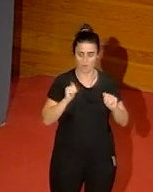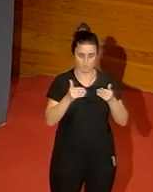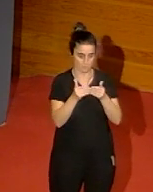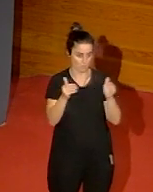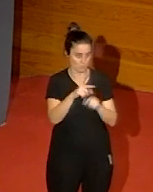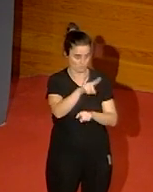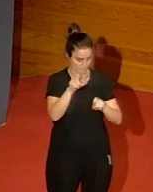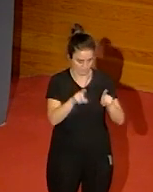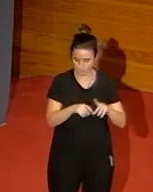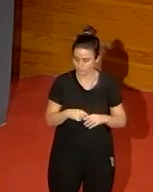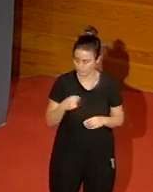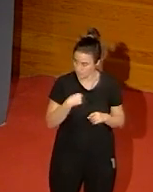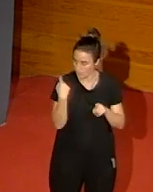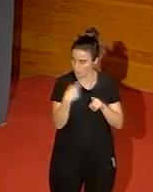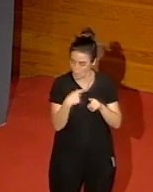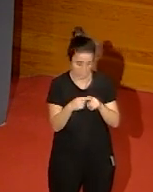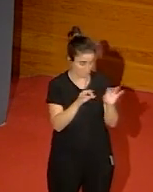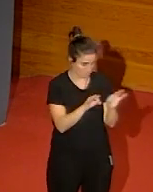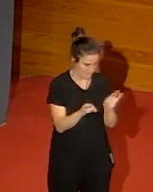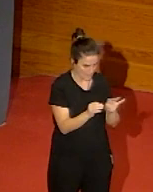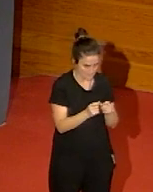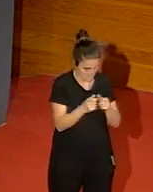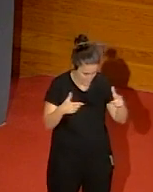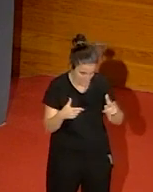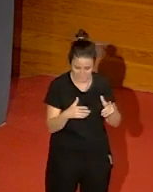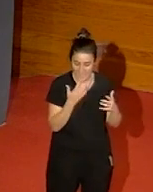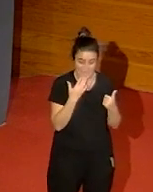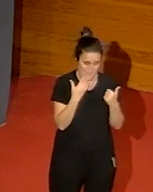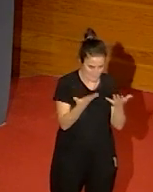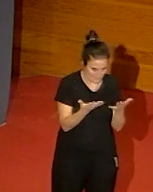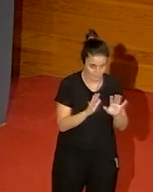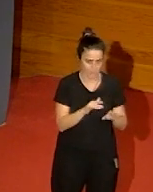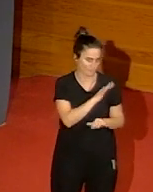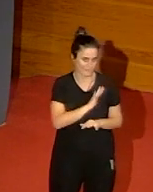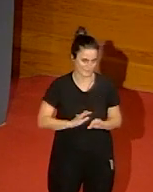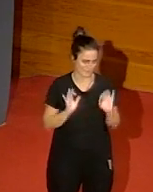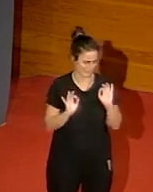diogula, bat nituen gehiago ere kontatzeko, bueno, edo jartzeko adibide gehiago, baina horrutziko dugu momentuz.